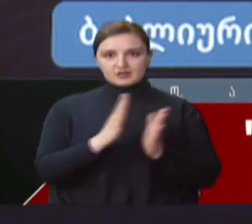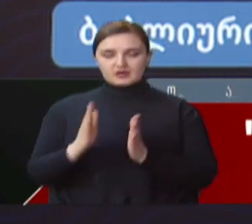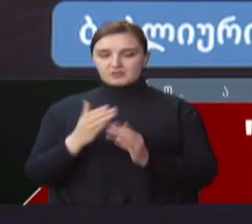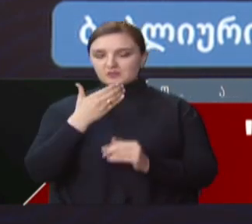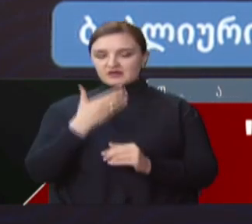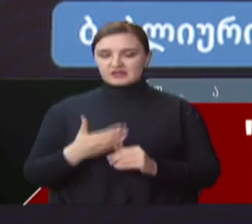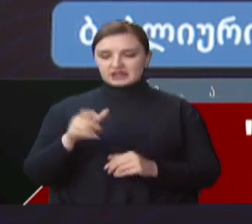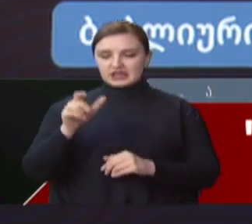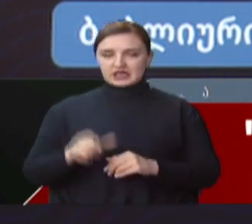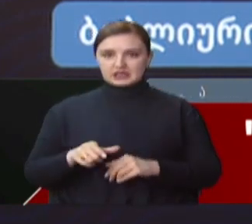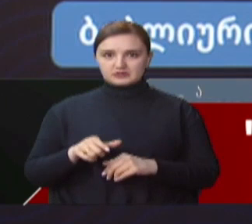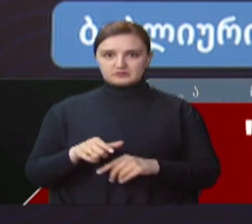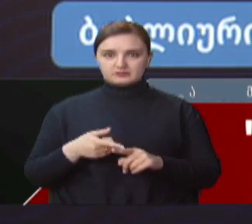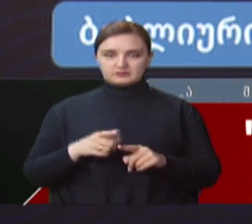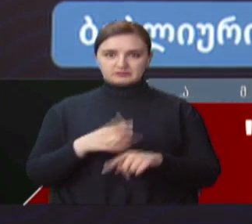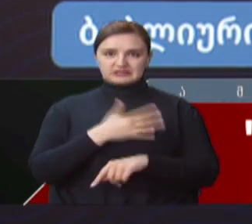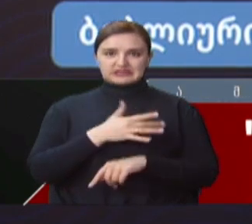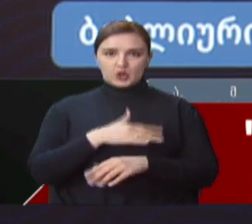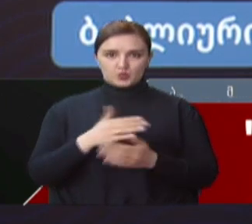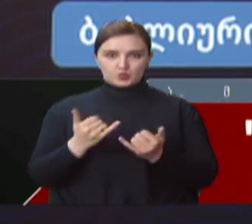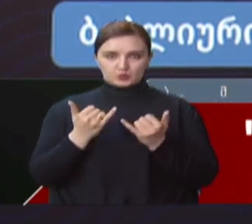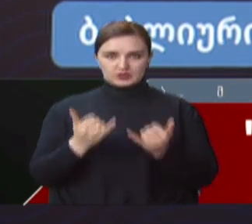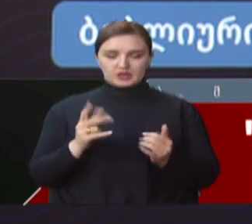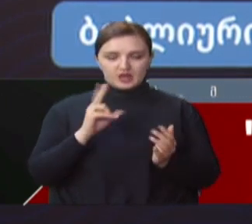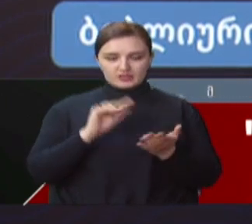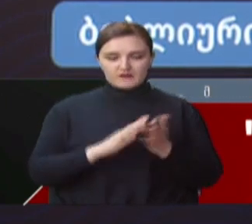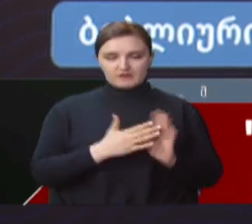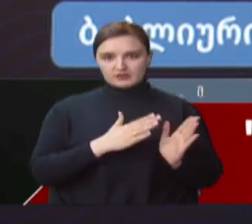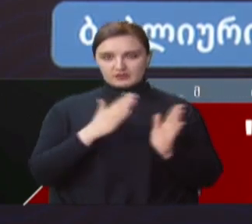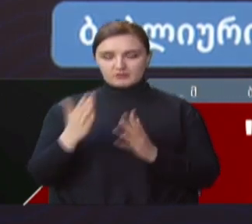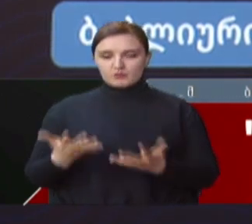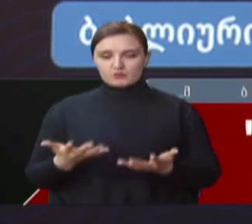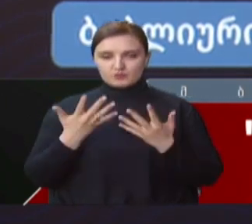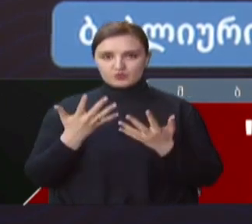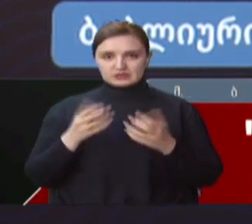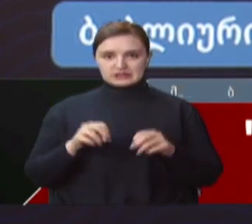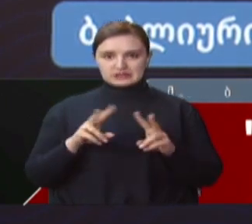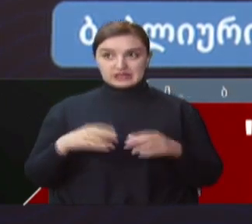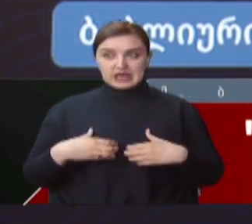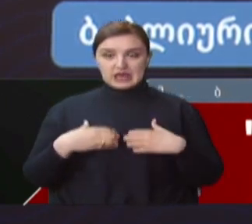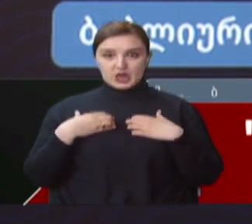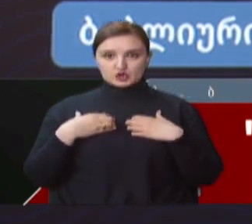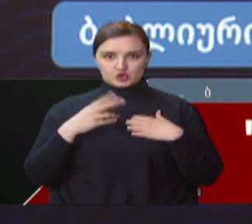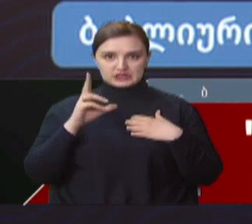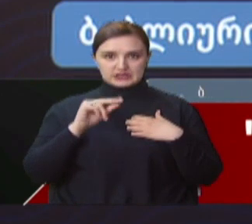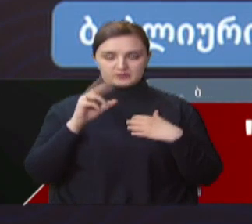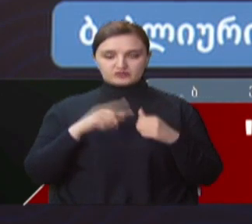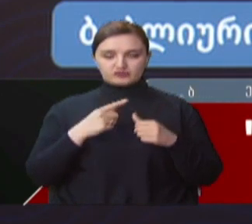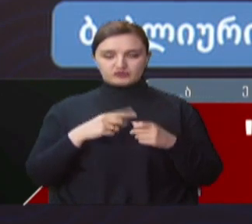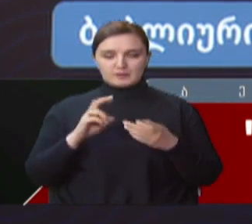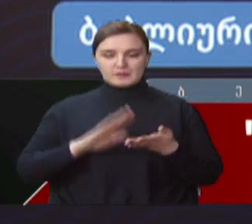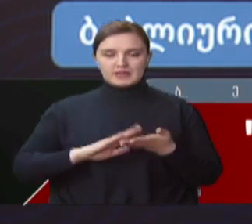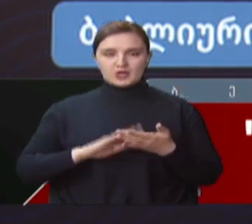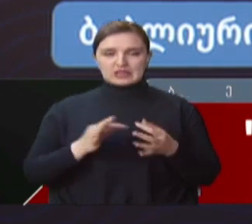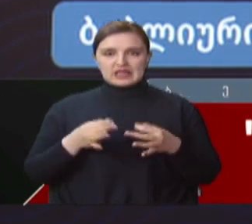მღვდელმსახურის გადავადების საფუძველი. Და აქ ნათლად ჩანს საგანგაშო ციფრი ბიბლიური თავისუფლების